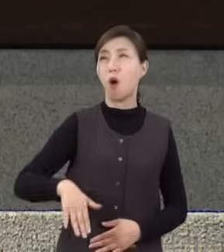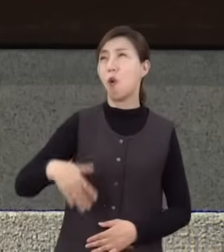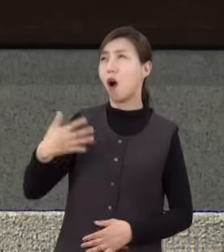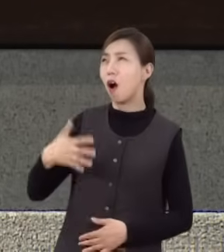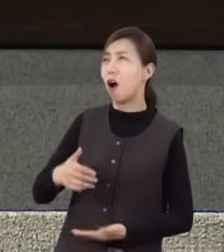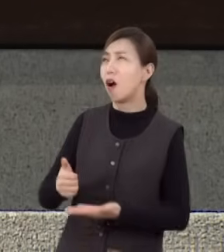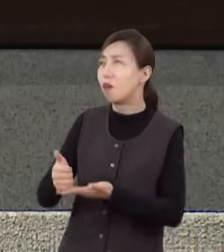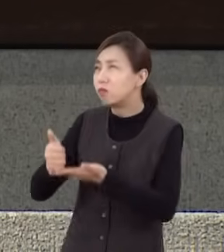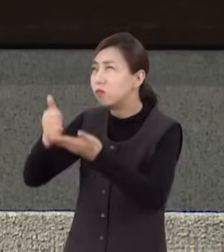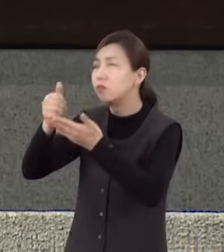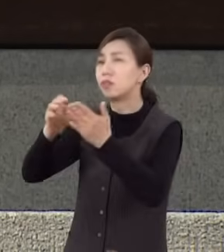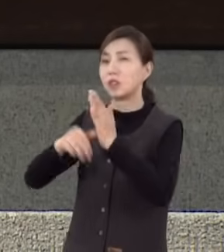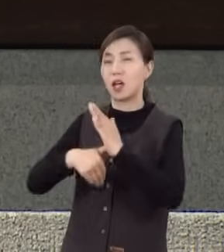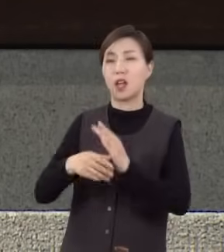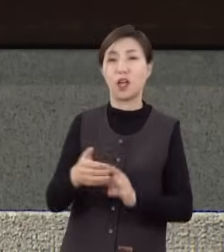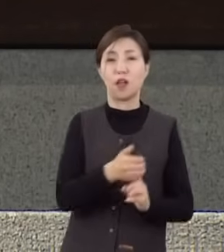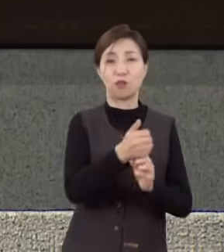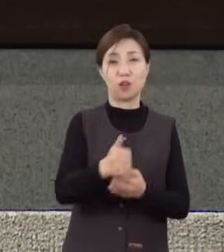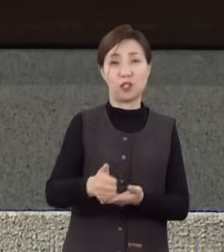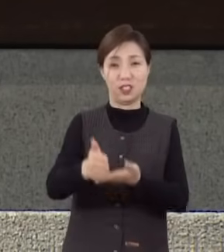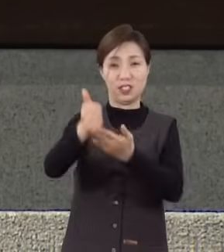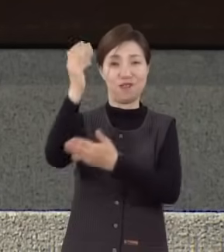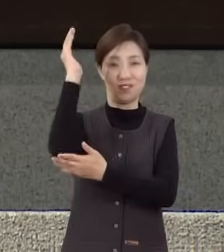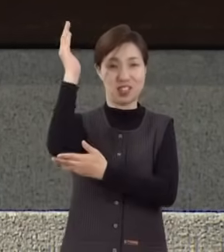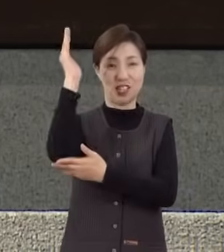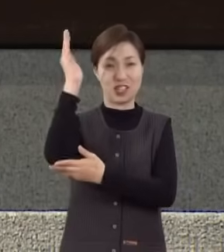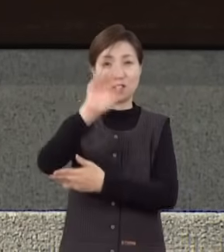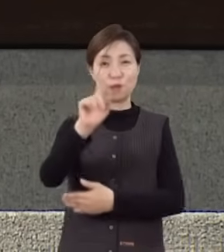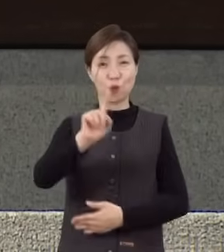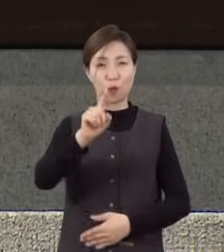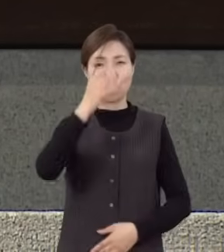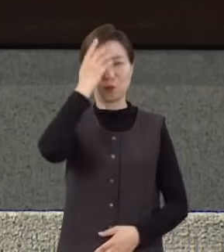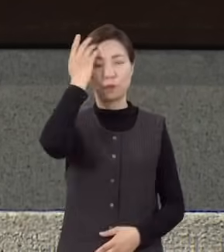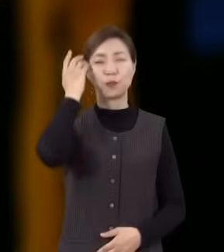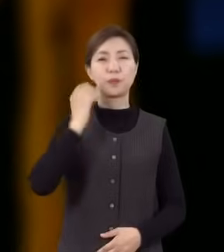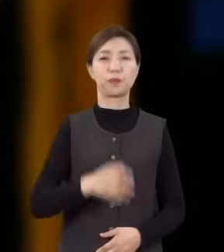부처님이 이와 같이 얘기하십니다. 이게 오늘의 핵심이에요.